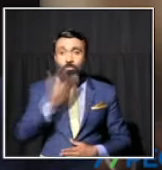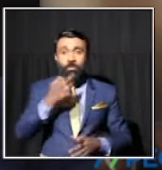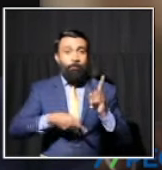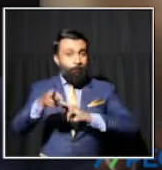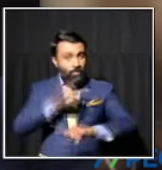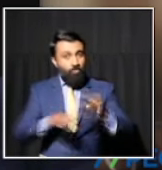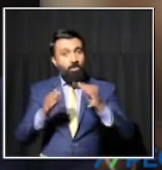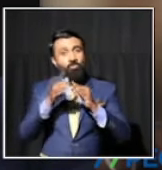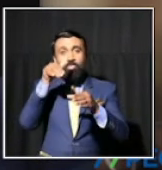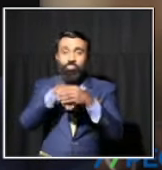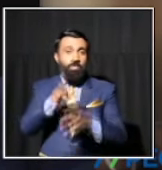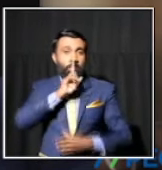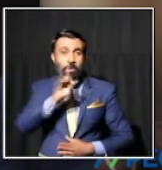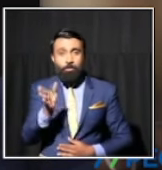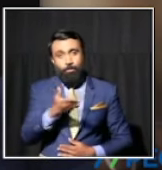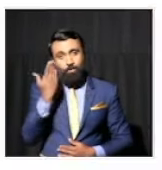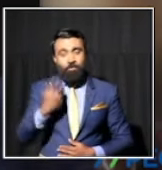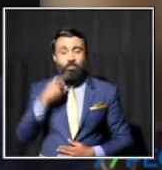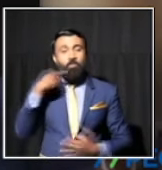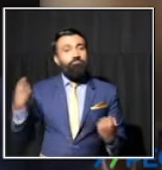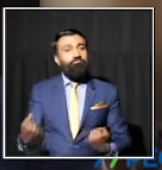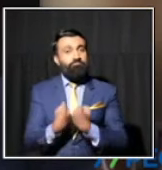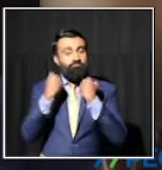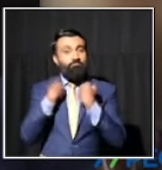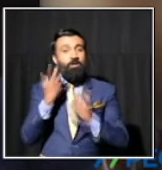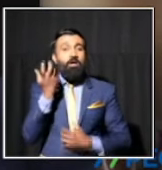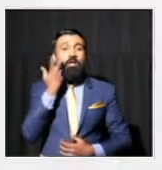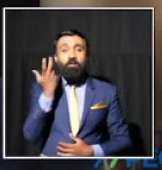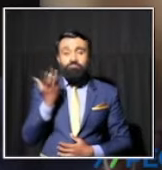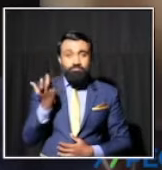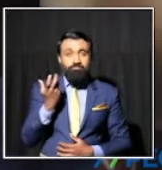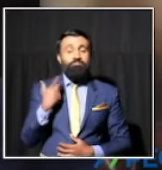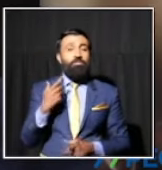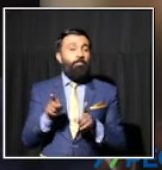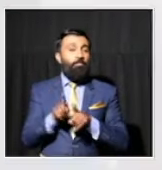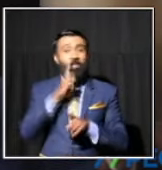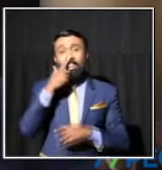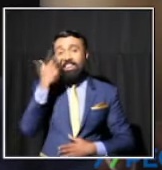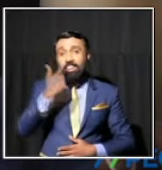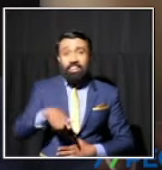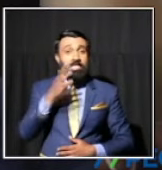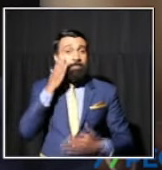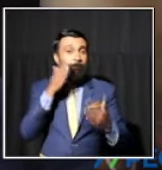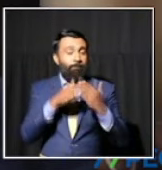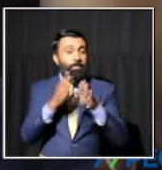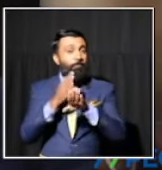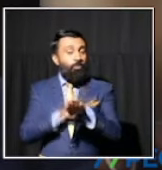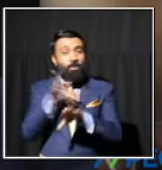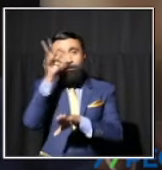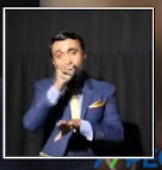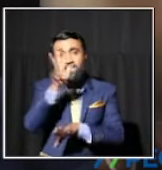ඕන දෙයක් කියන්න පුළුවන්. එතුමාට මම අභියෝග කරනවා ගල් අඟුරු සම්බන්ධයෙන් හෝ ඉන්ධන සම්බන්ධයෙන් පහුගිය මාස